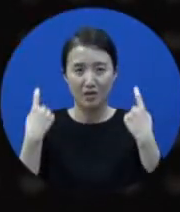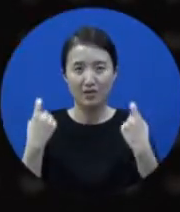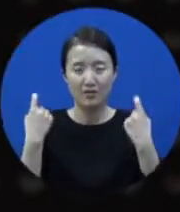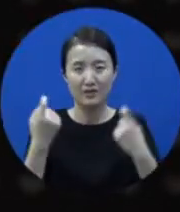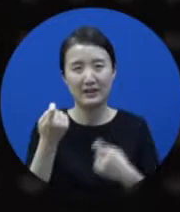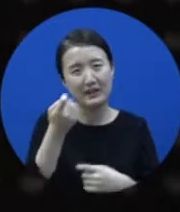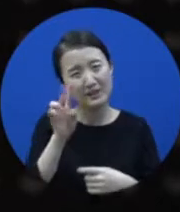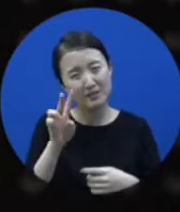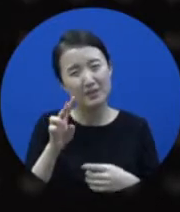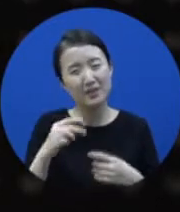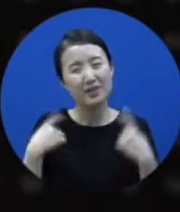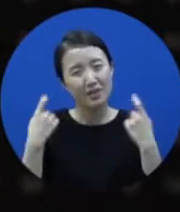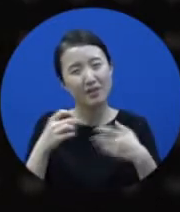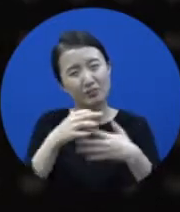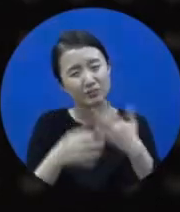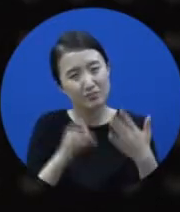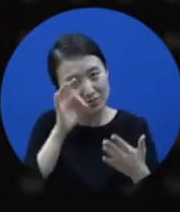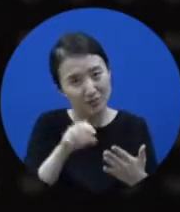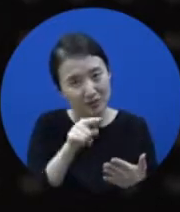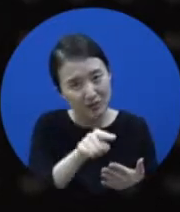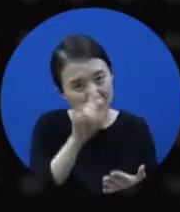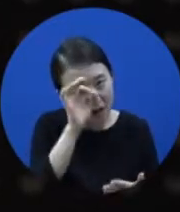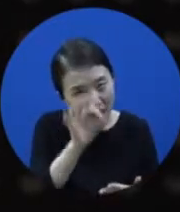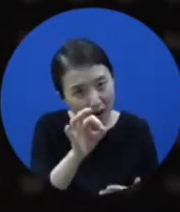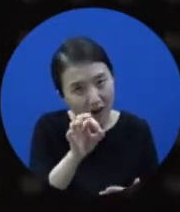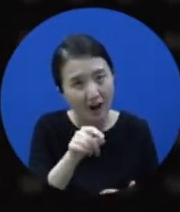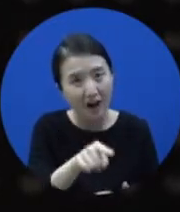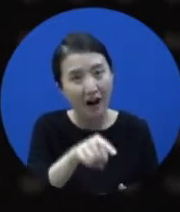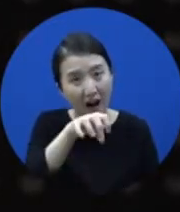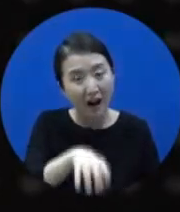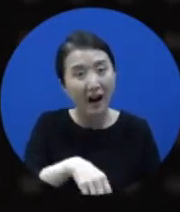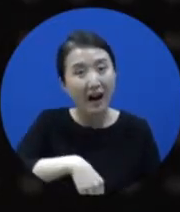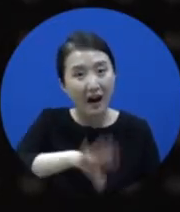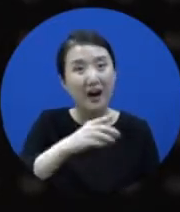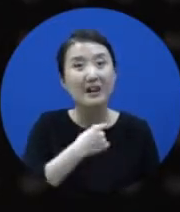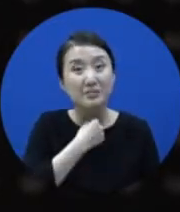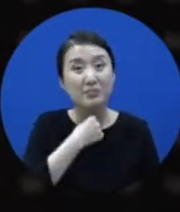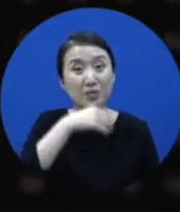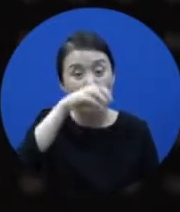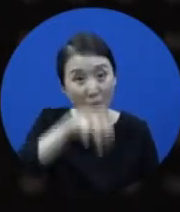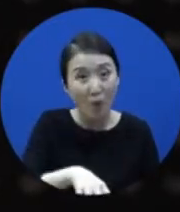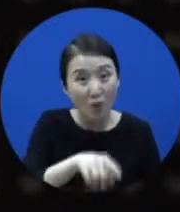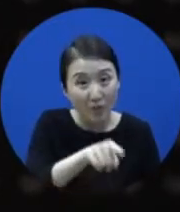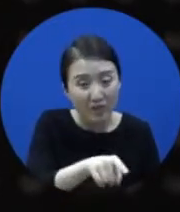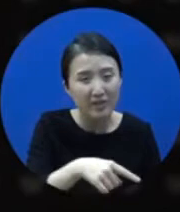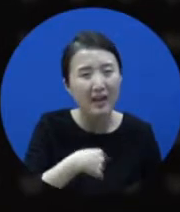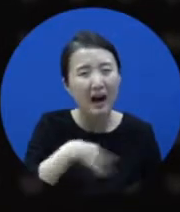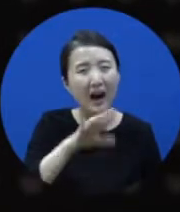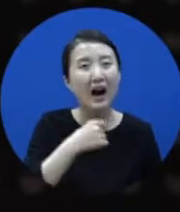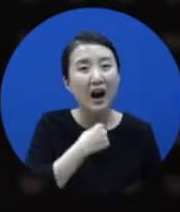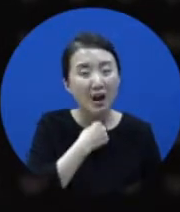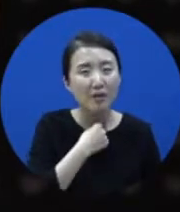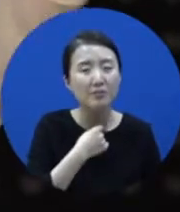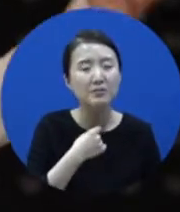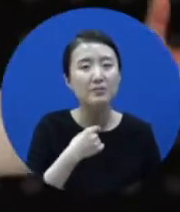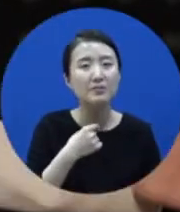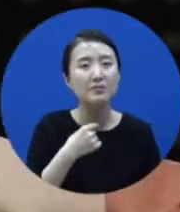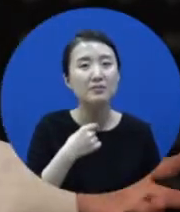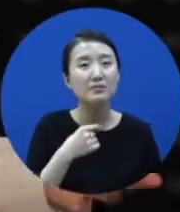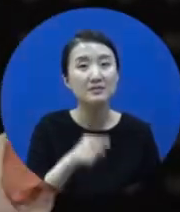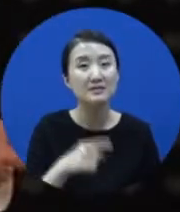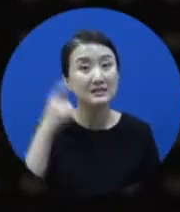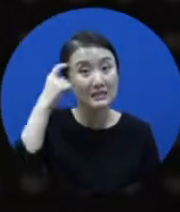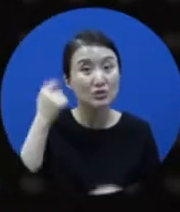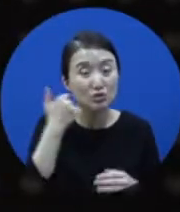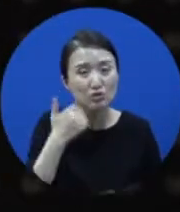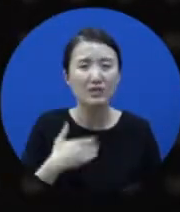그곳을 가야지 생각을 한 거예요. 그곳에 나왔던 맛집을 가야지 했던 게 우리 아이만 생각이 아니었던 거예요. 대부분의